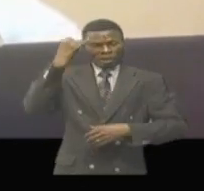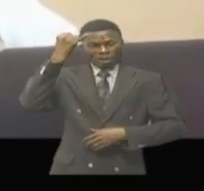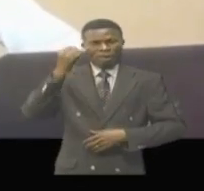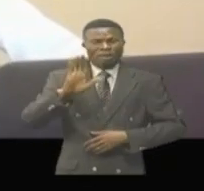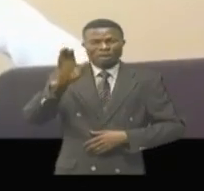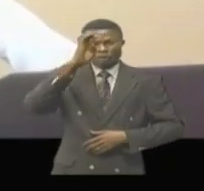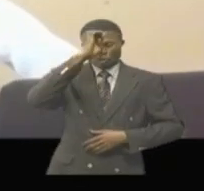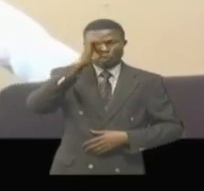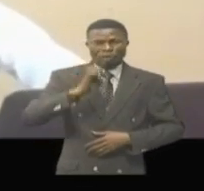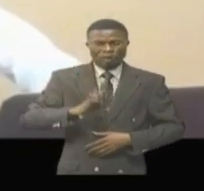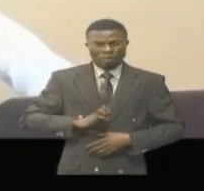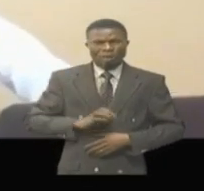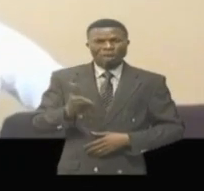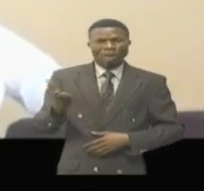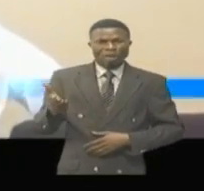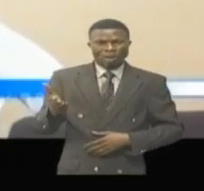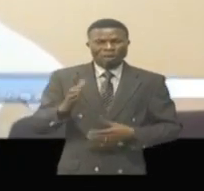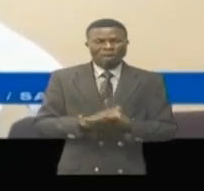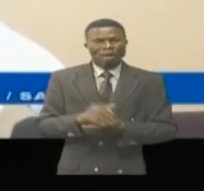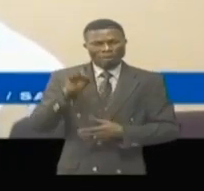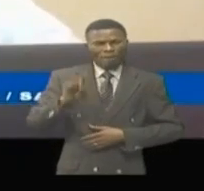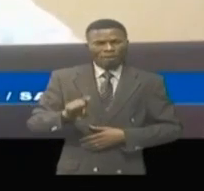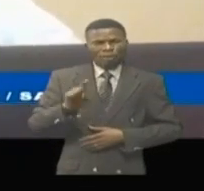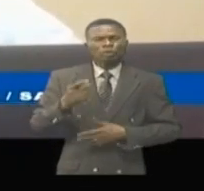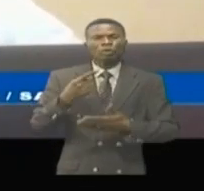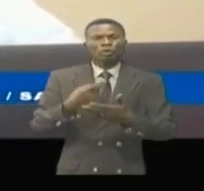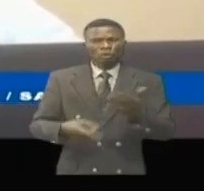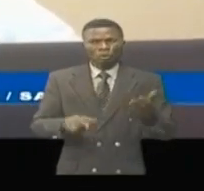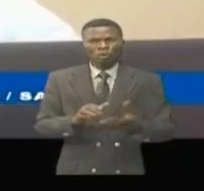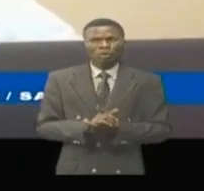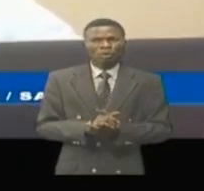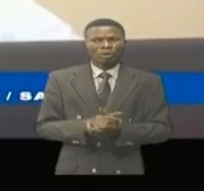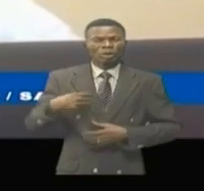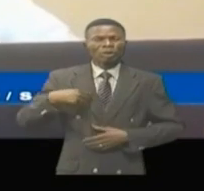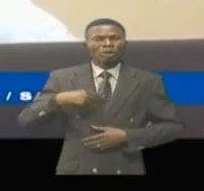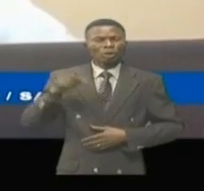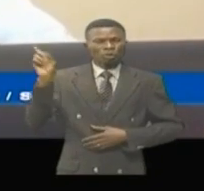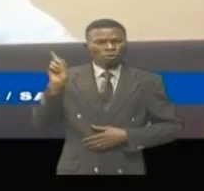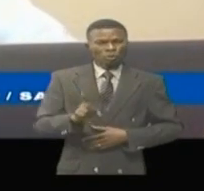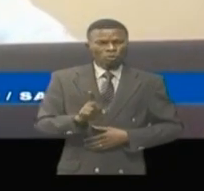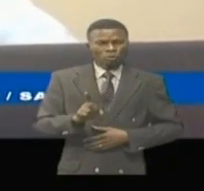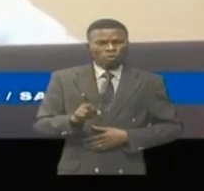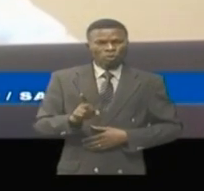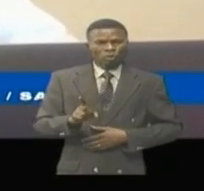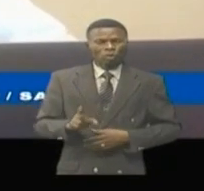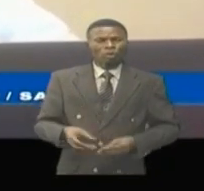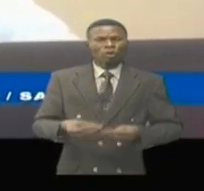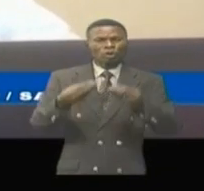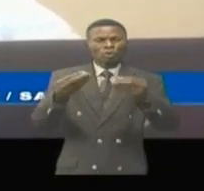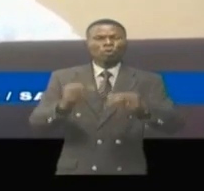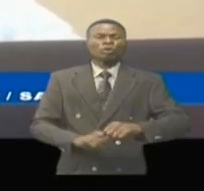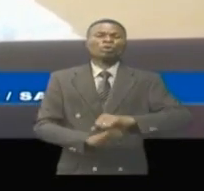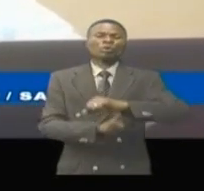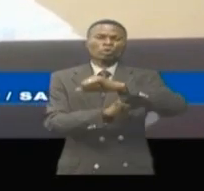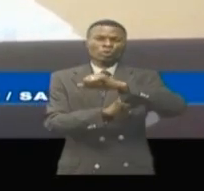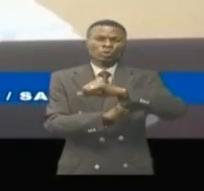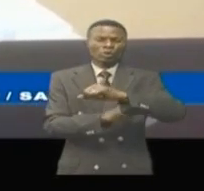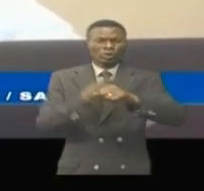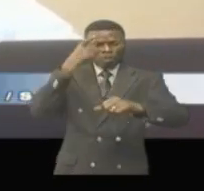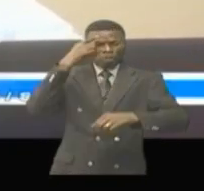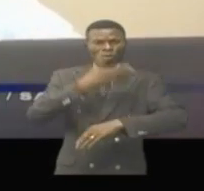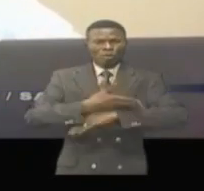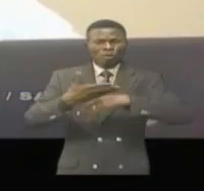Antoine Tshisekedi, qui voudrait que chacun de nous apporte sa pierre pour la construction